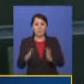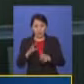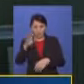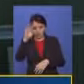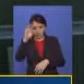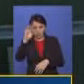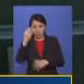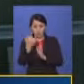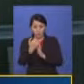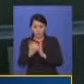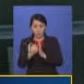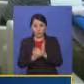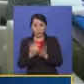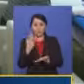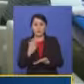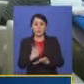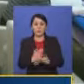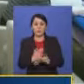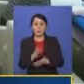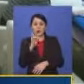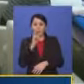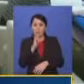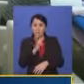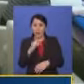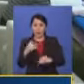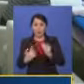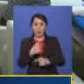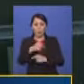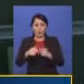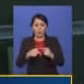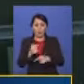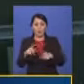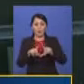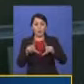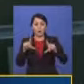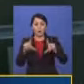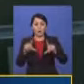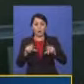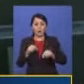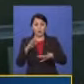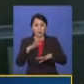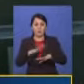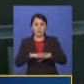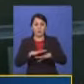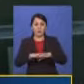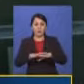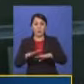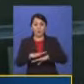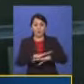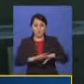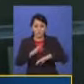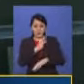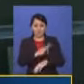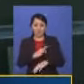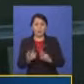мемлекеттік субсидия берілуде. Шағын және орта бизнес өкілдерінің еңбекақы қорына түсетін ауыртпалық